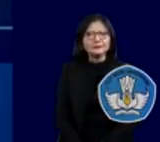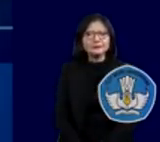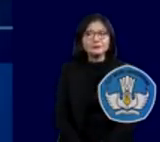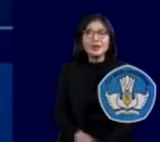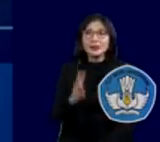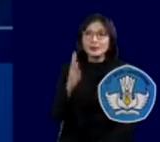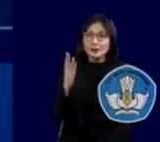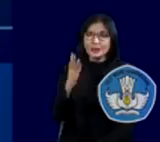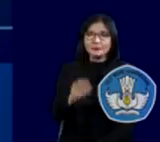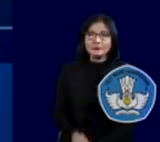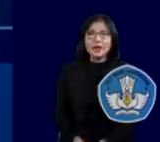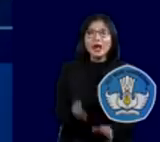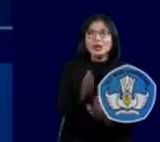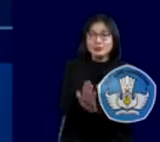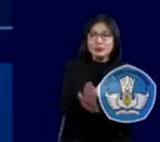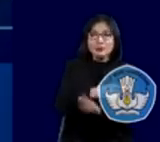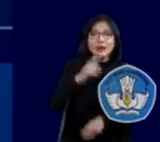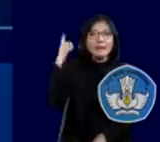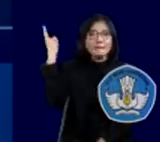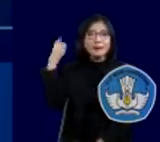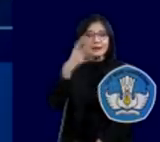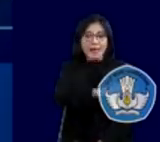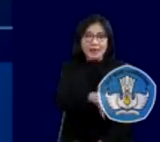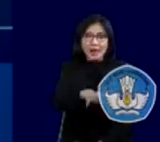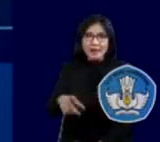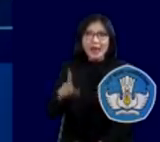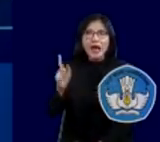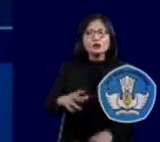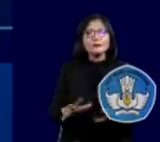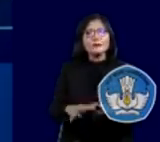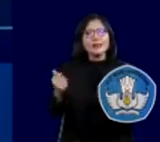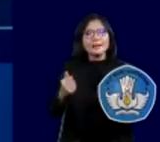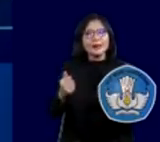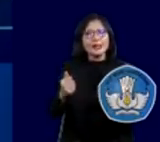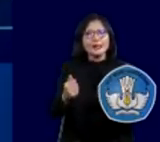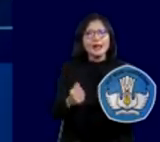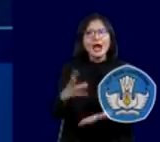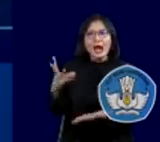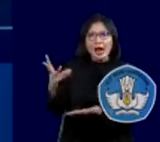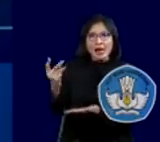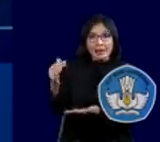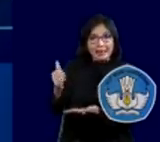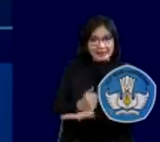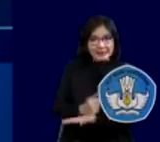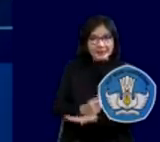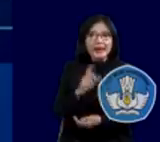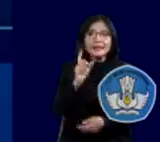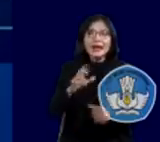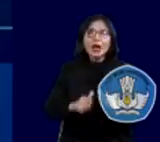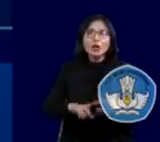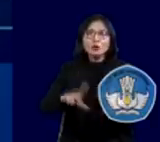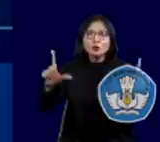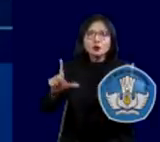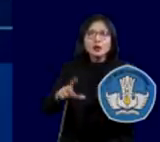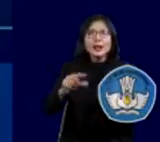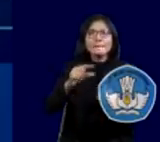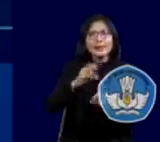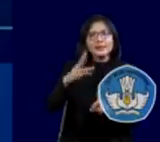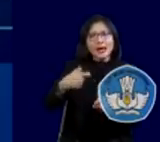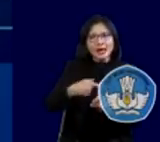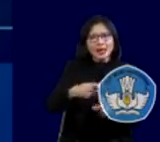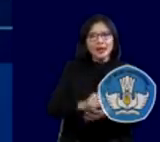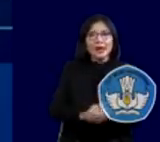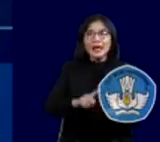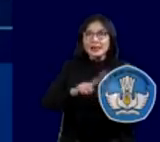Keempat, sebelumnya pemerintah daerah yang harus menyiapkan anggaran gaji peserta yang lulus seleksi guru P3K.